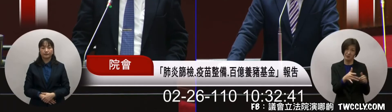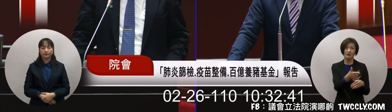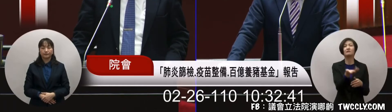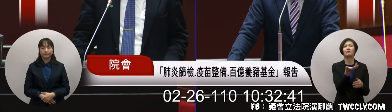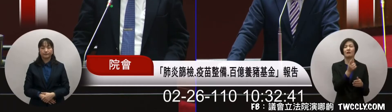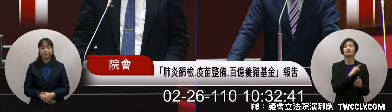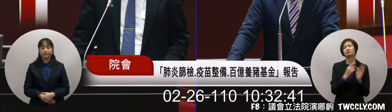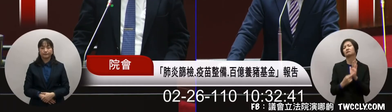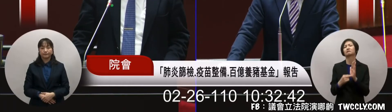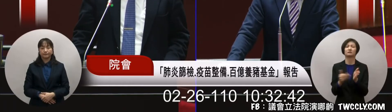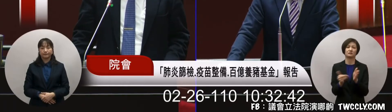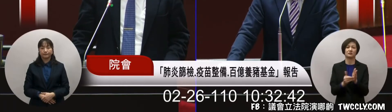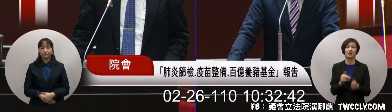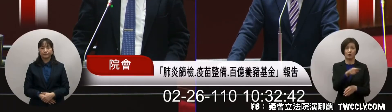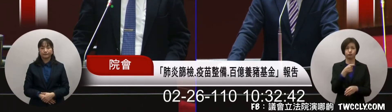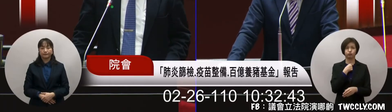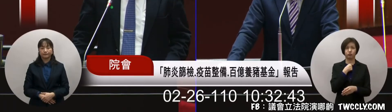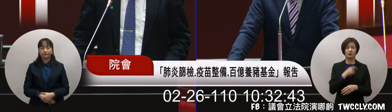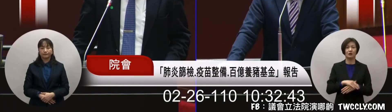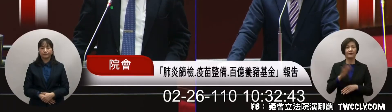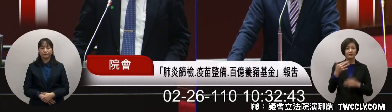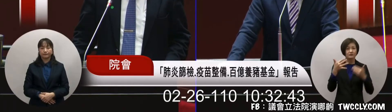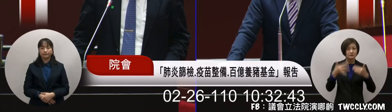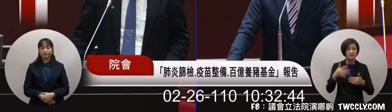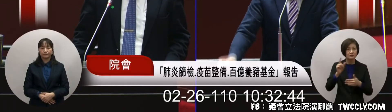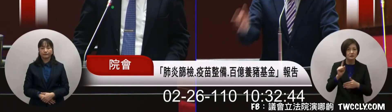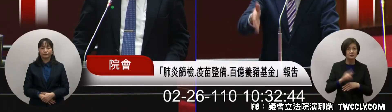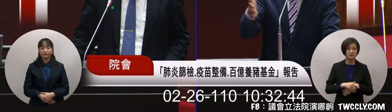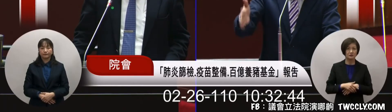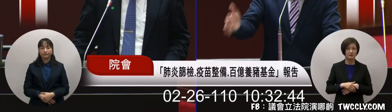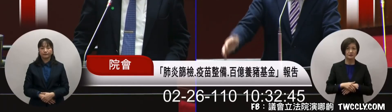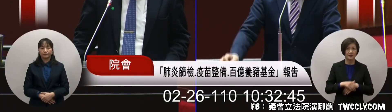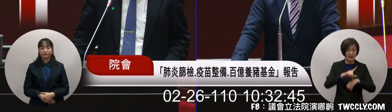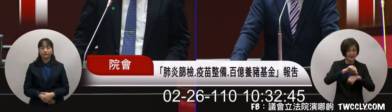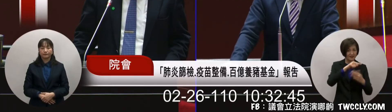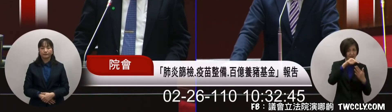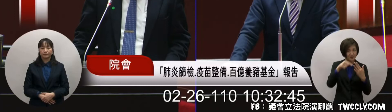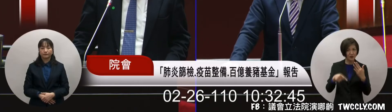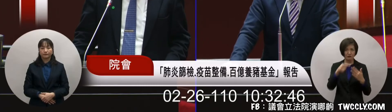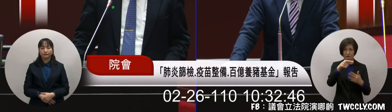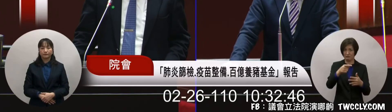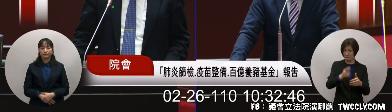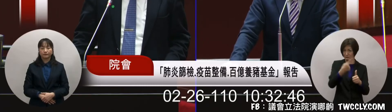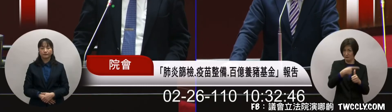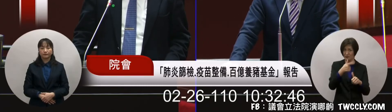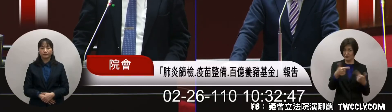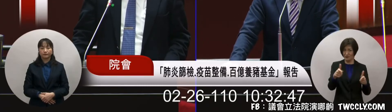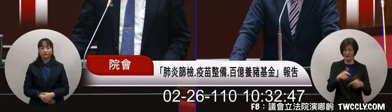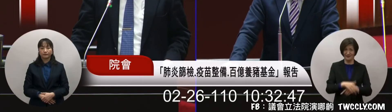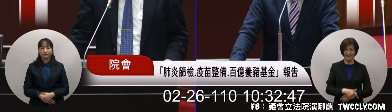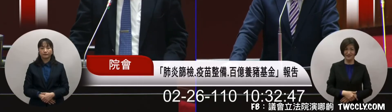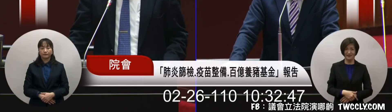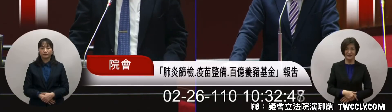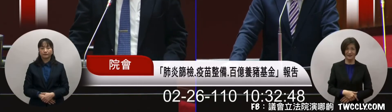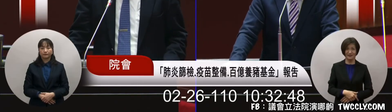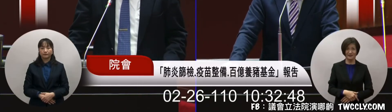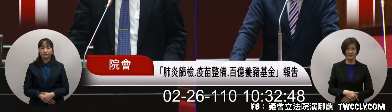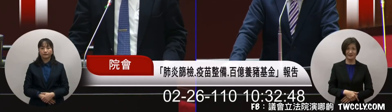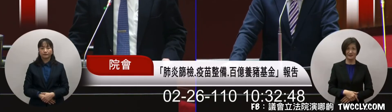已经表示很清楚，如果是愿意的，但是问题是在顺序上，您好像不是优先施打的范围吗？